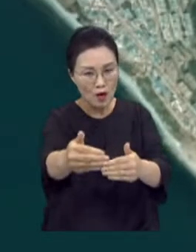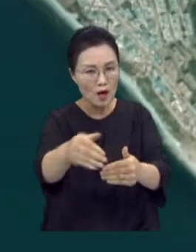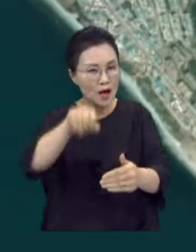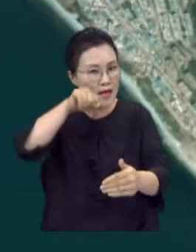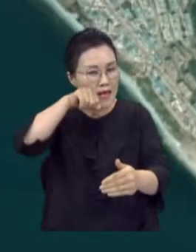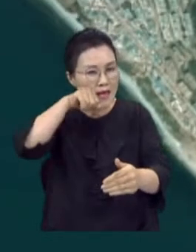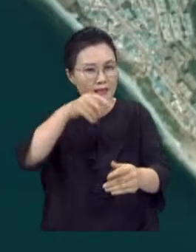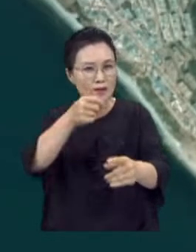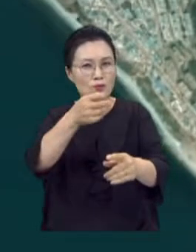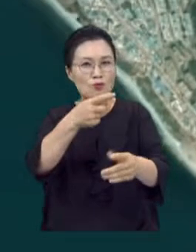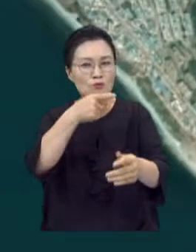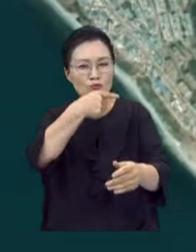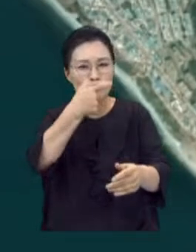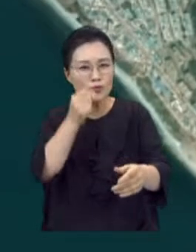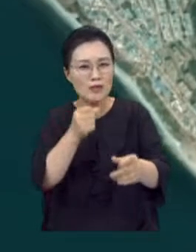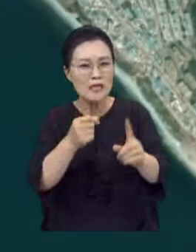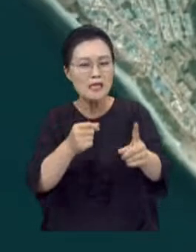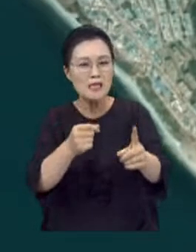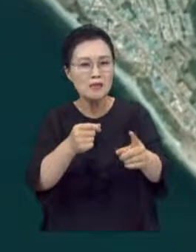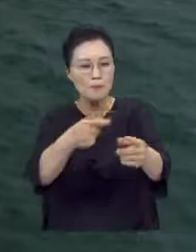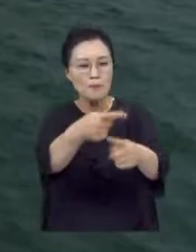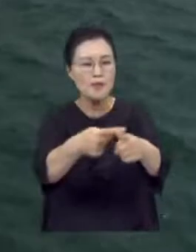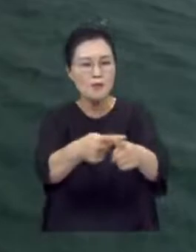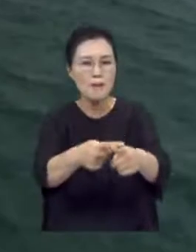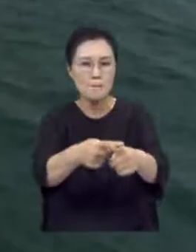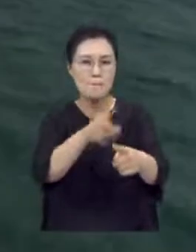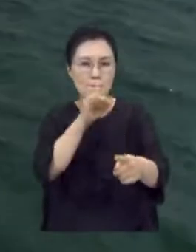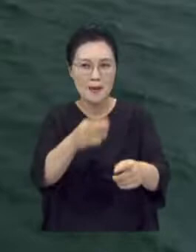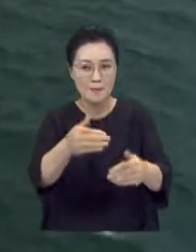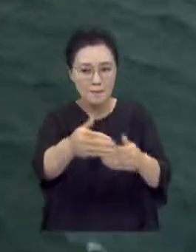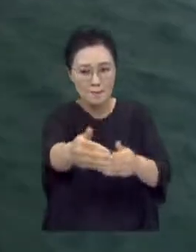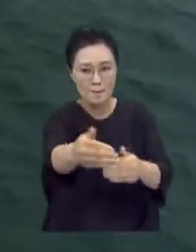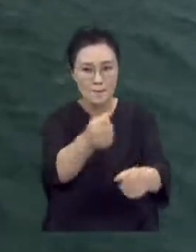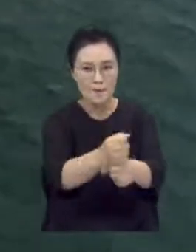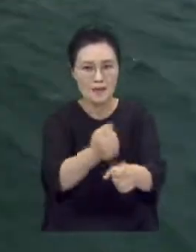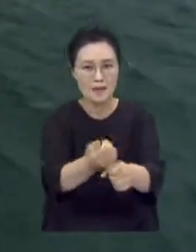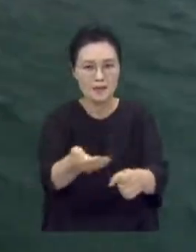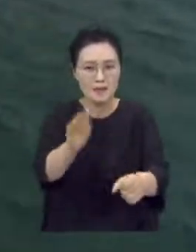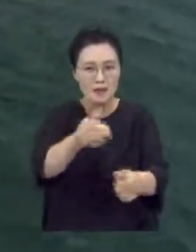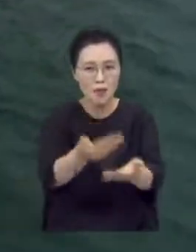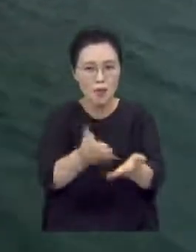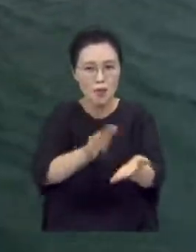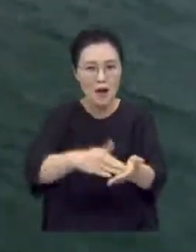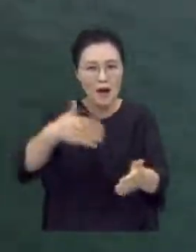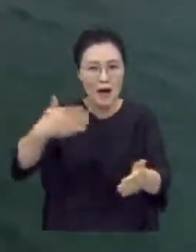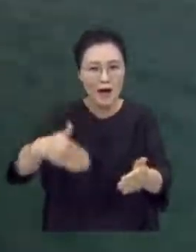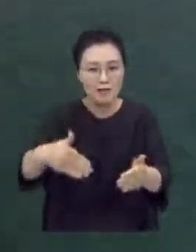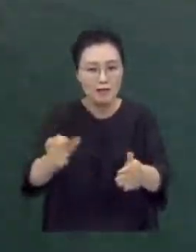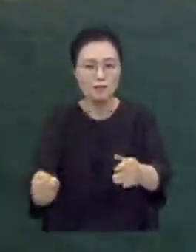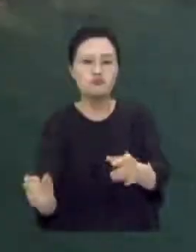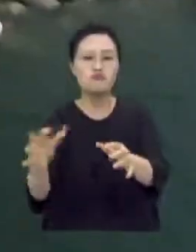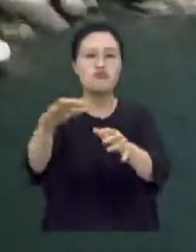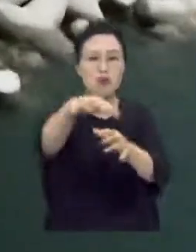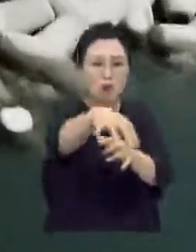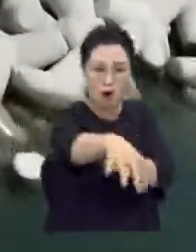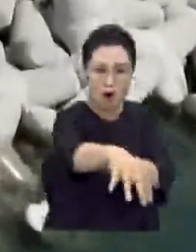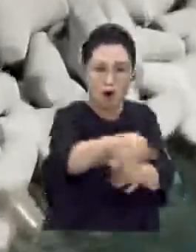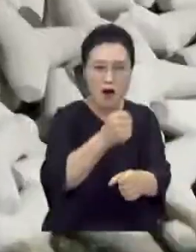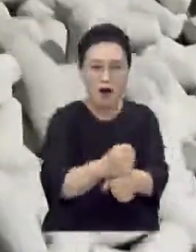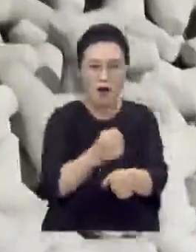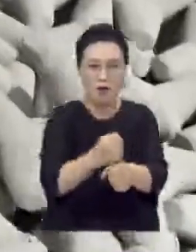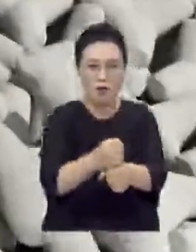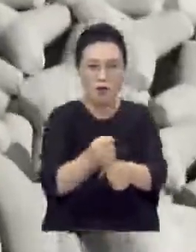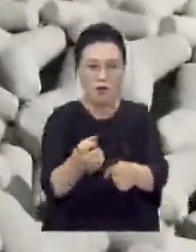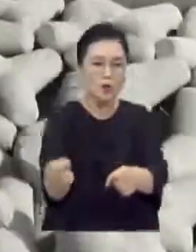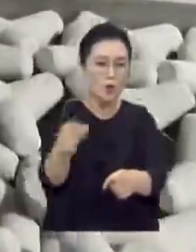절반 구간만 공사를 마쳤습니다 그런데 정비 공사를 하지 않은 나머지 구간 에서 넘어온 파도가 방제